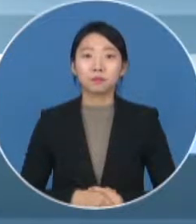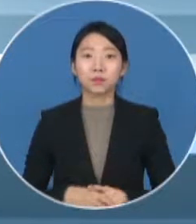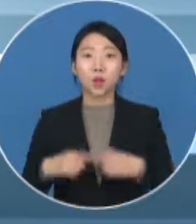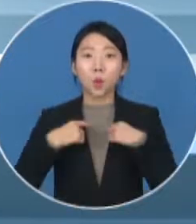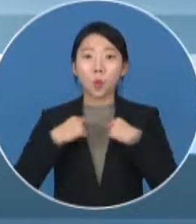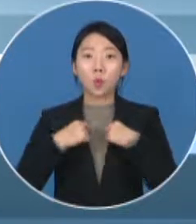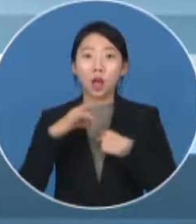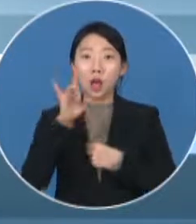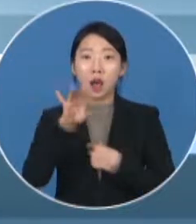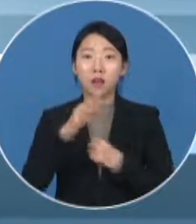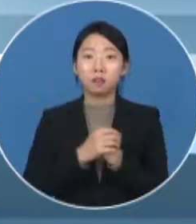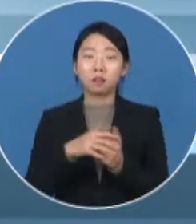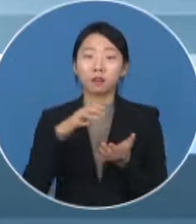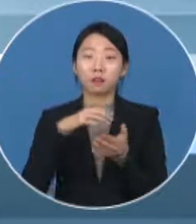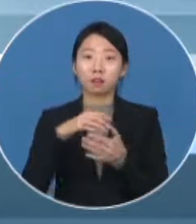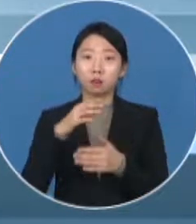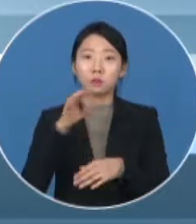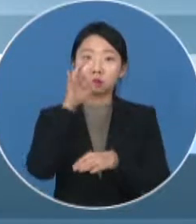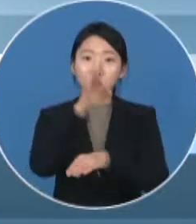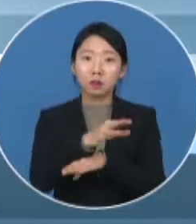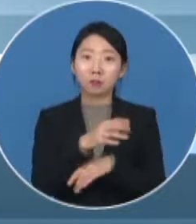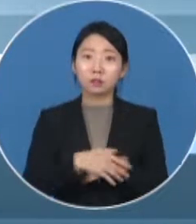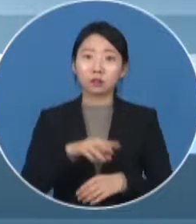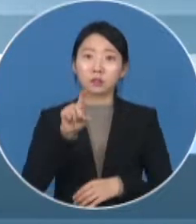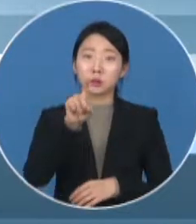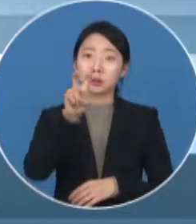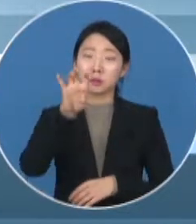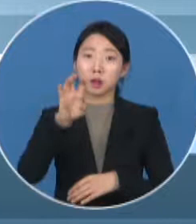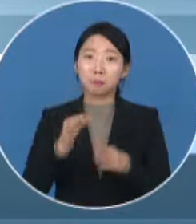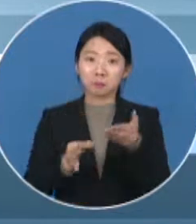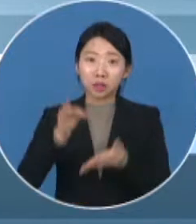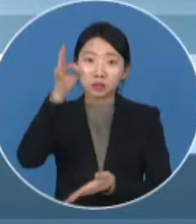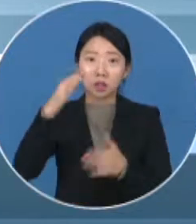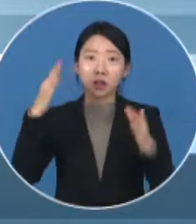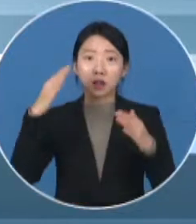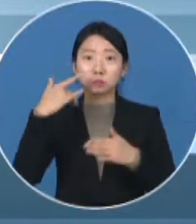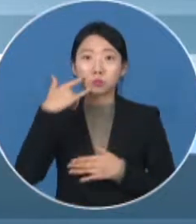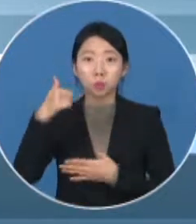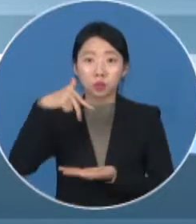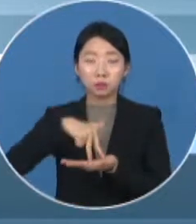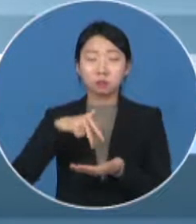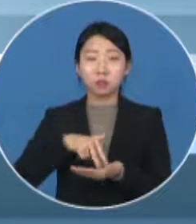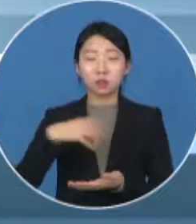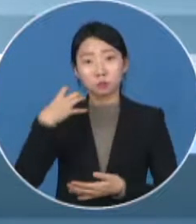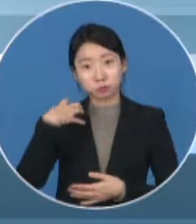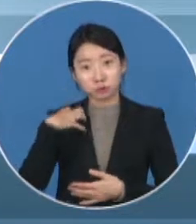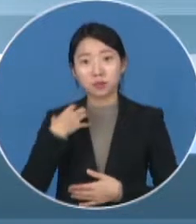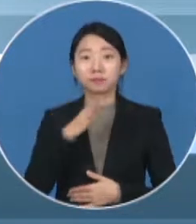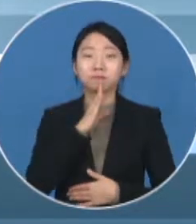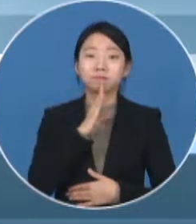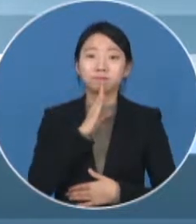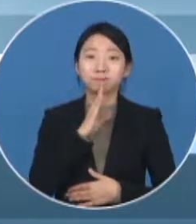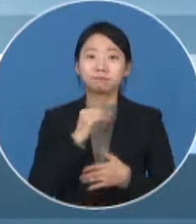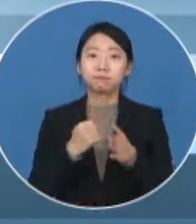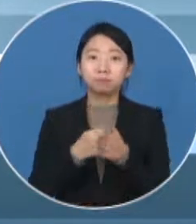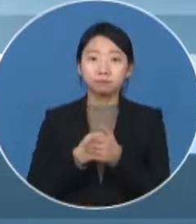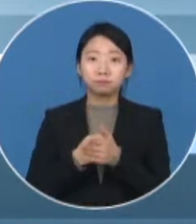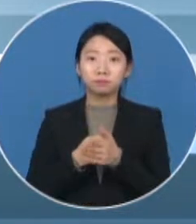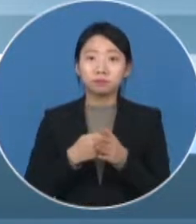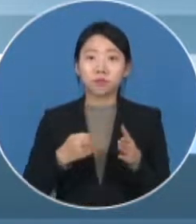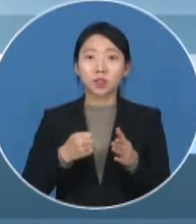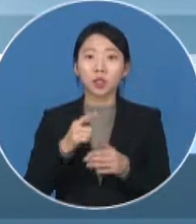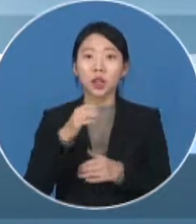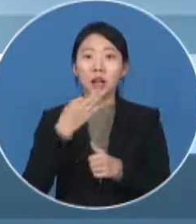한 벌에 몇십만 원을 웃도는 교복 구입비, 학부모 입장에서는 다소 부담스러운 금액이 아닐 수 없습니다.